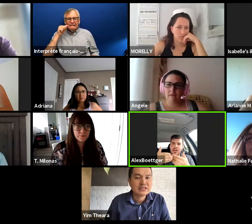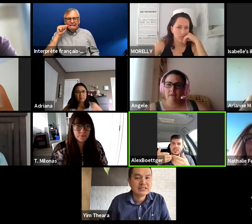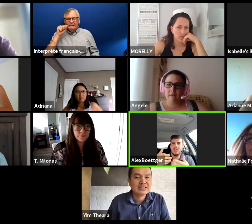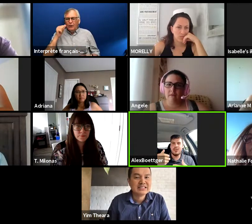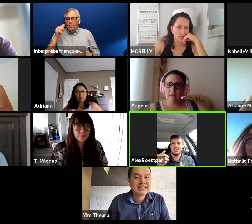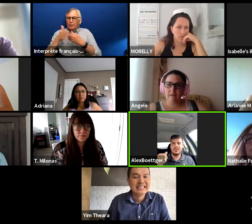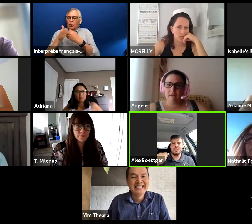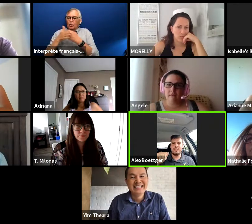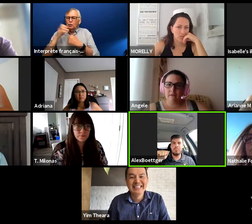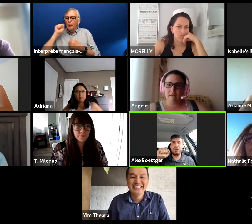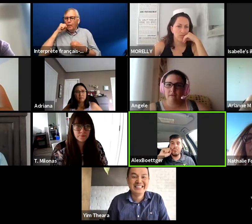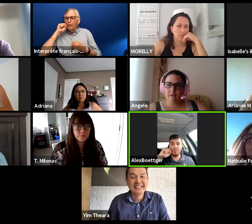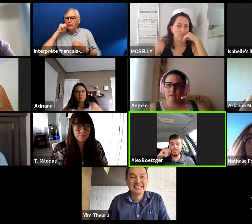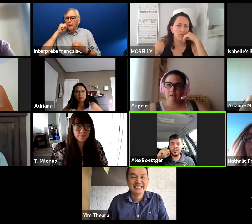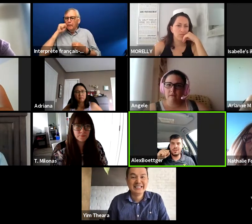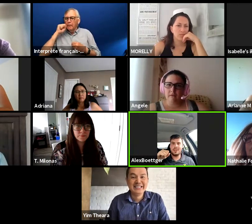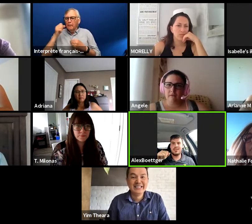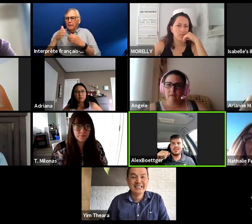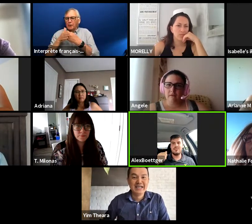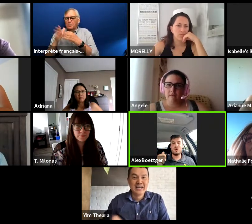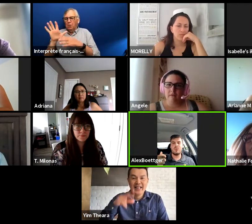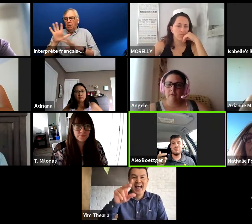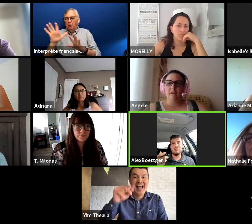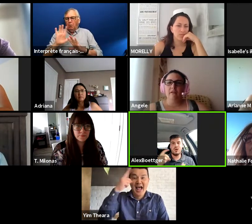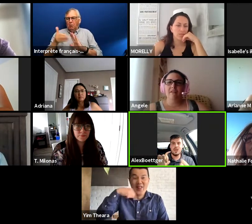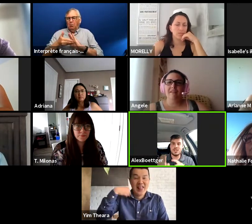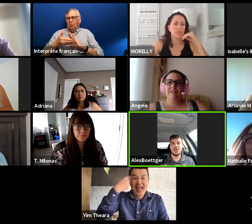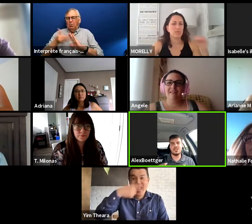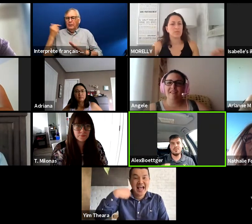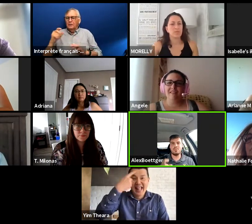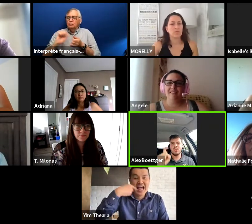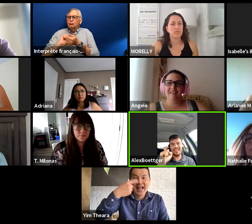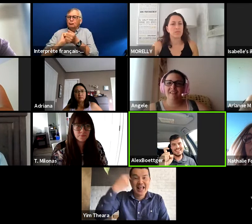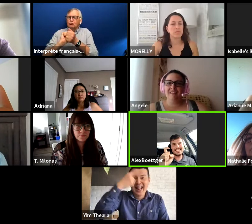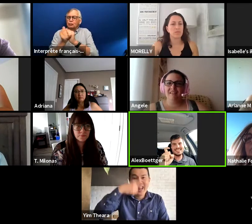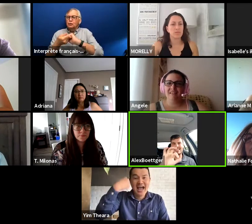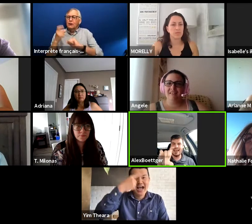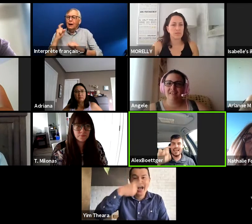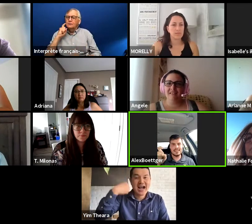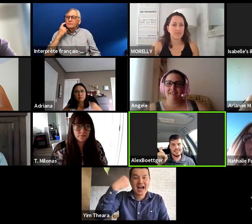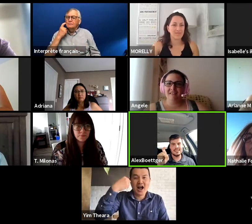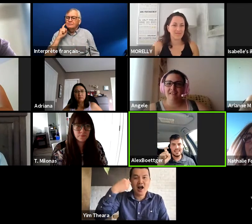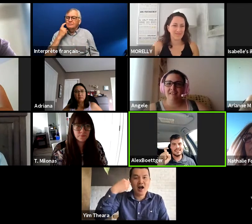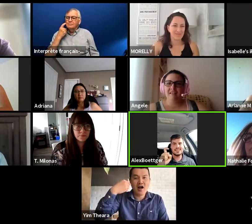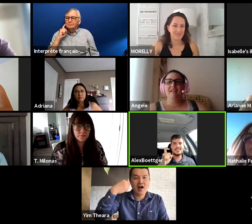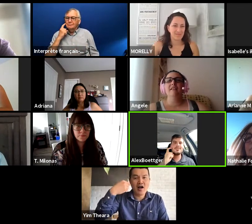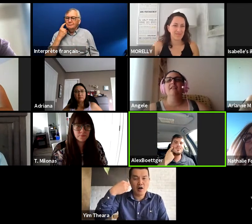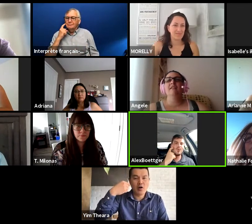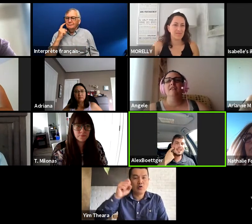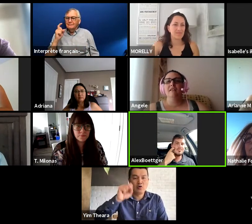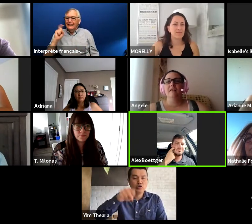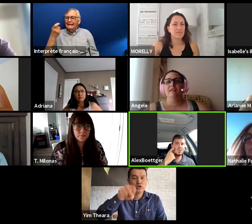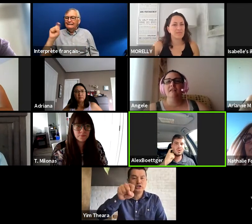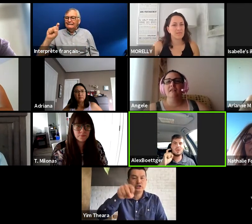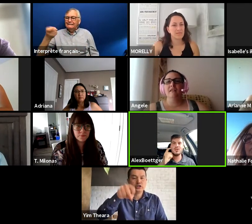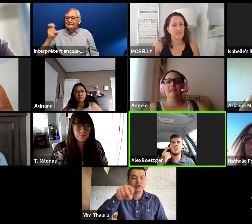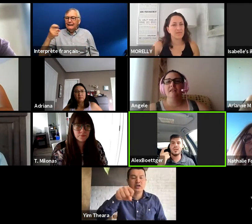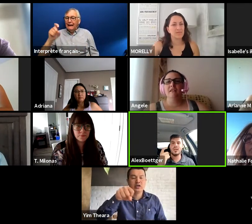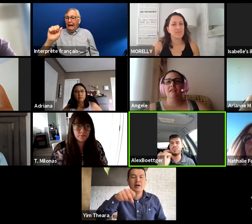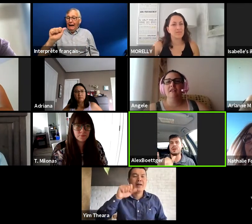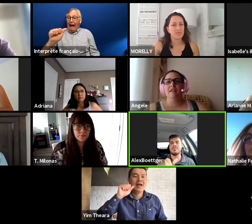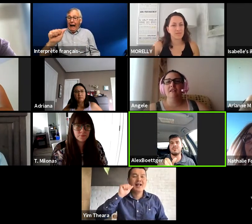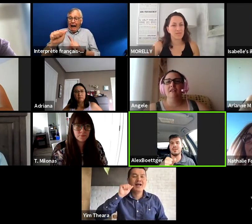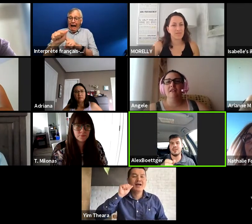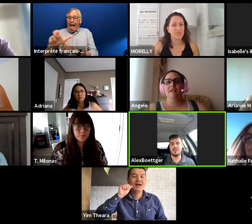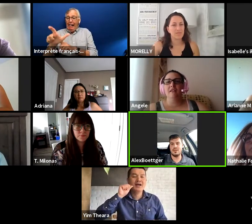trop proche de Pomme. Donc, on l'a changé pour X, Alex, X, pour aller pour le